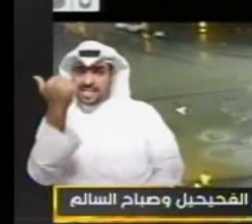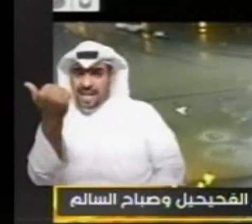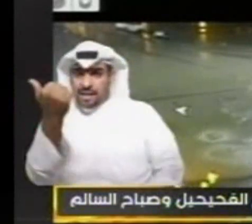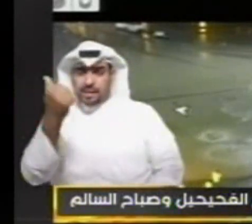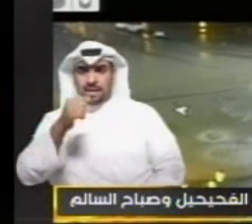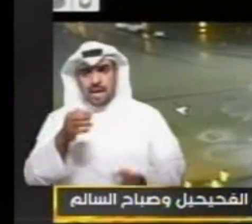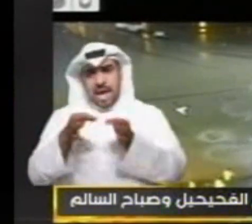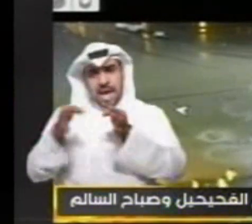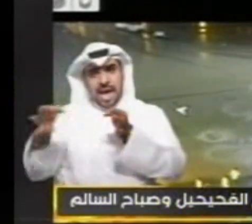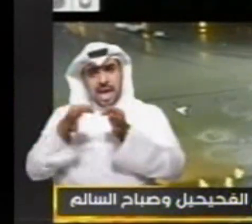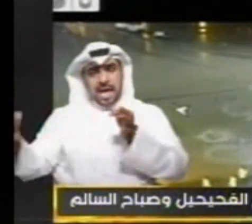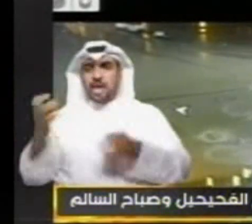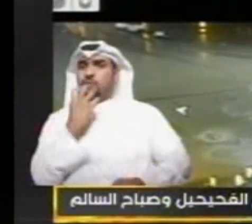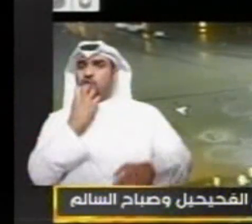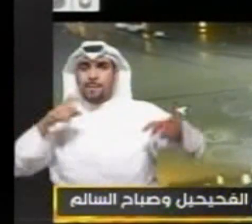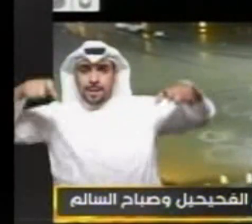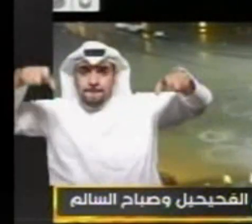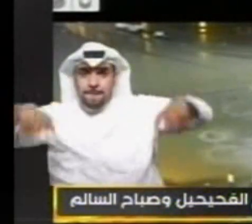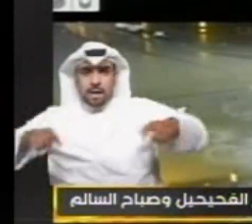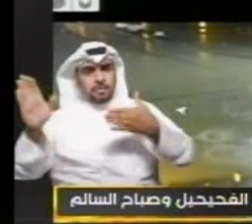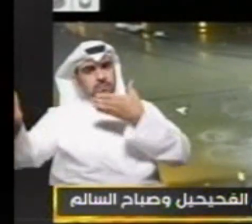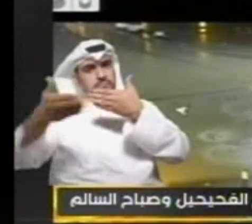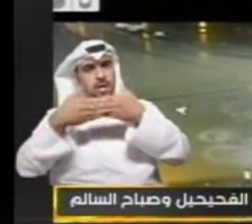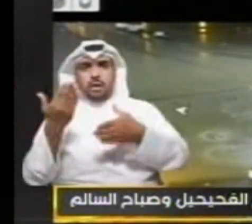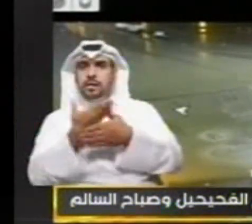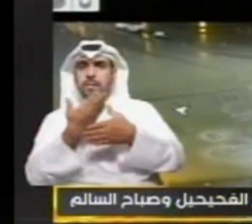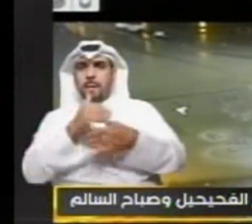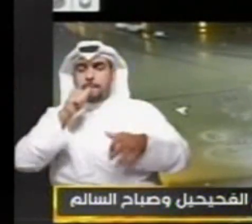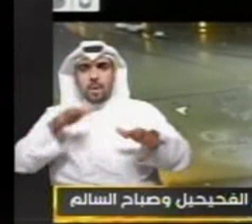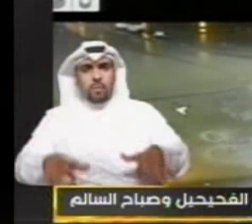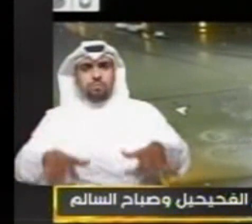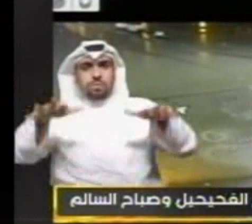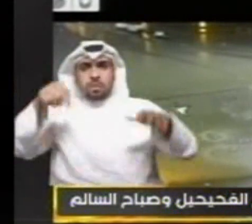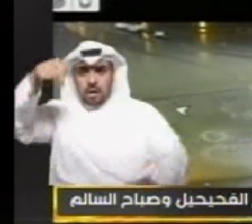الرئيسي مع تحويل الطريق الان الى المناطق الداخليه الجانبيه.